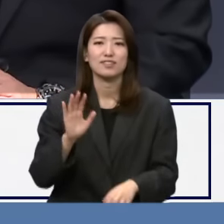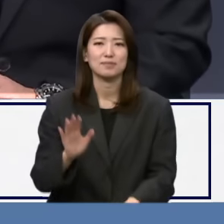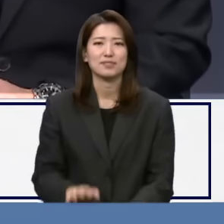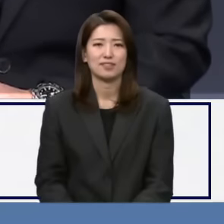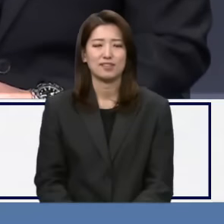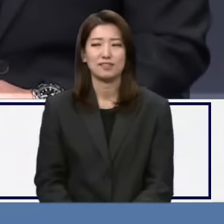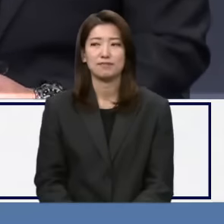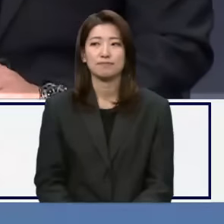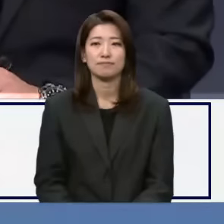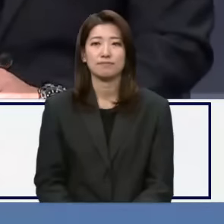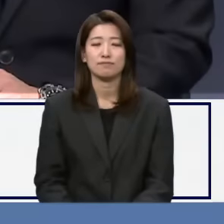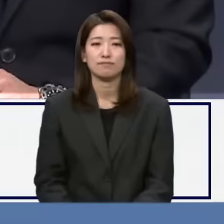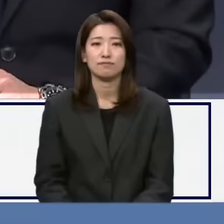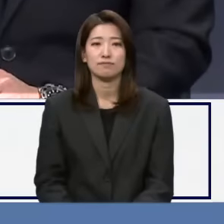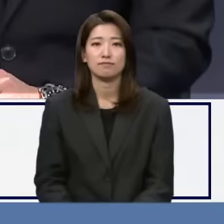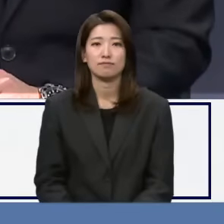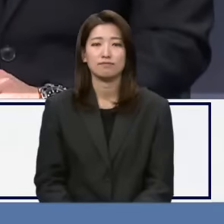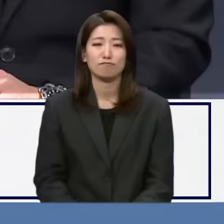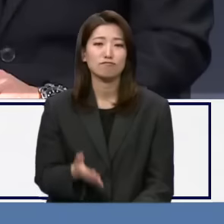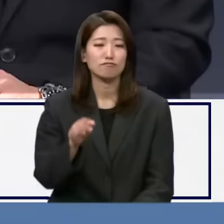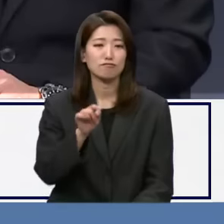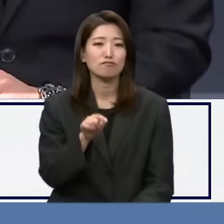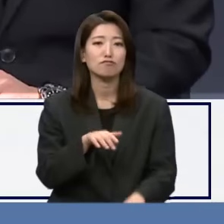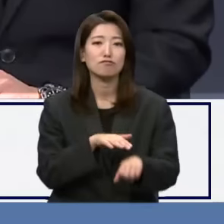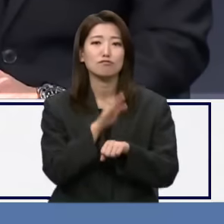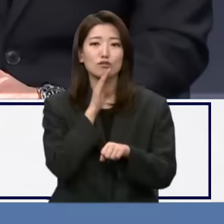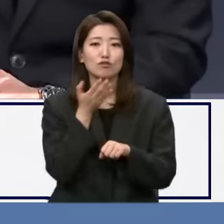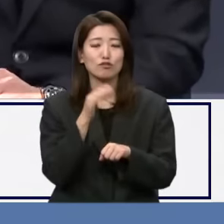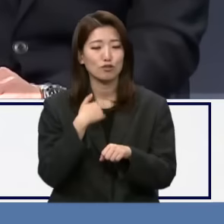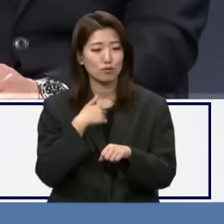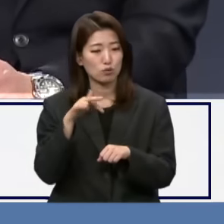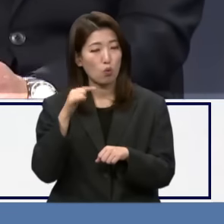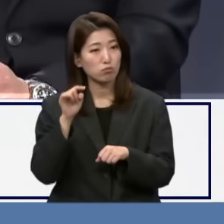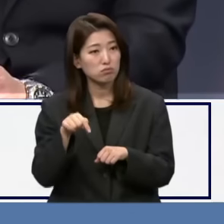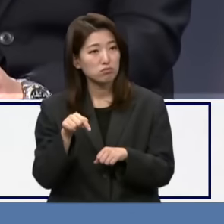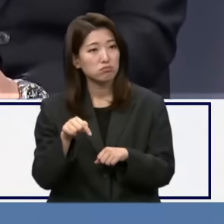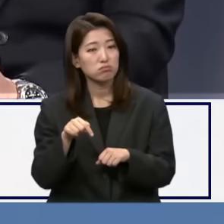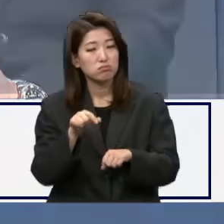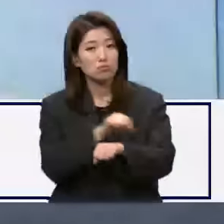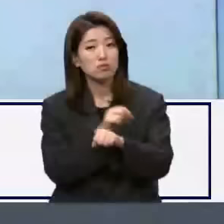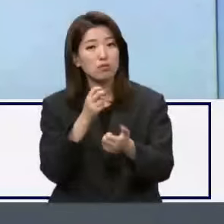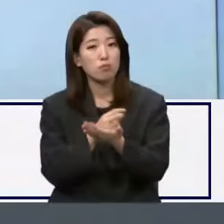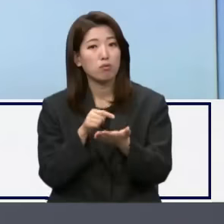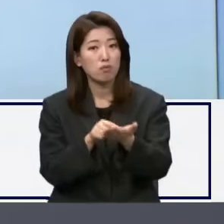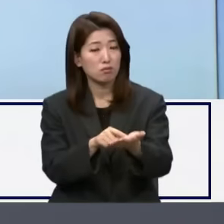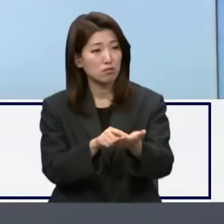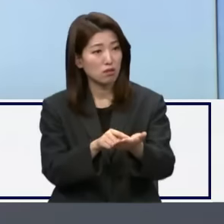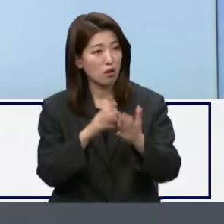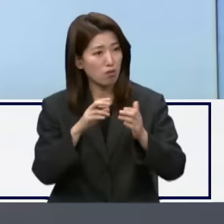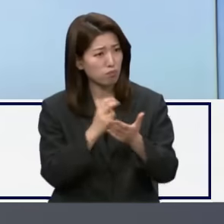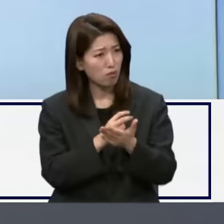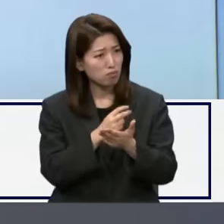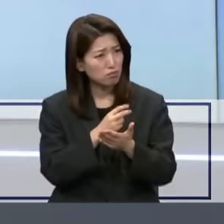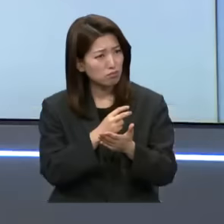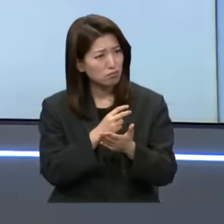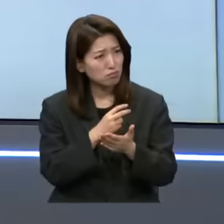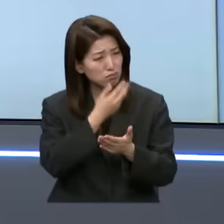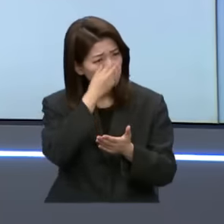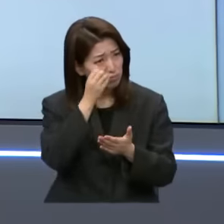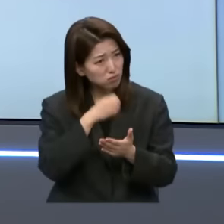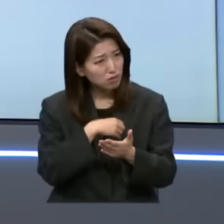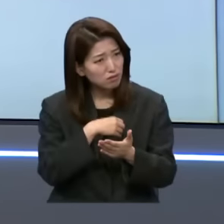법입니다 근데 이게 어떻게 헌법 위반입니다음 헌법을 우리가 어기는게 전혀 아니다 약간 호도하는